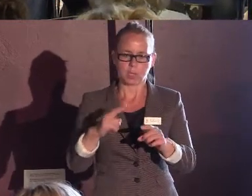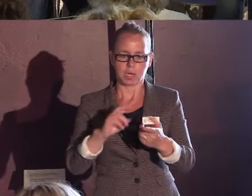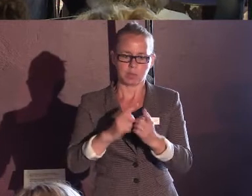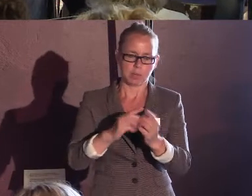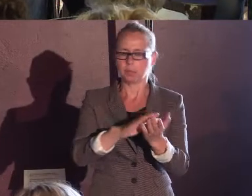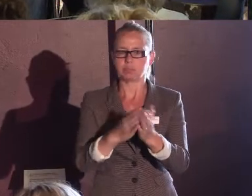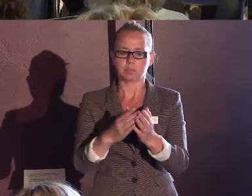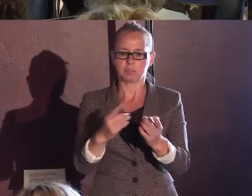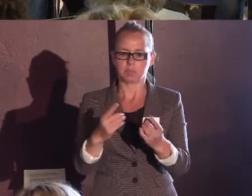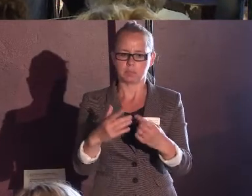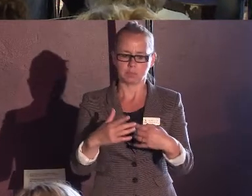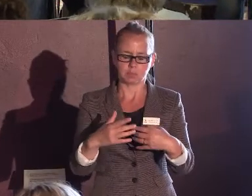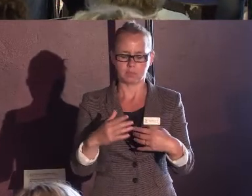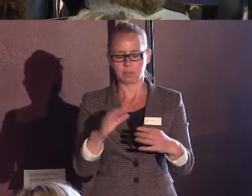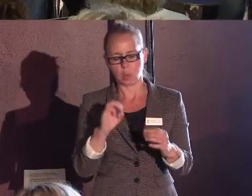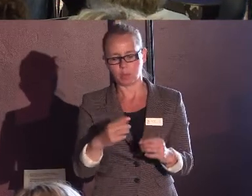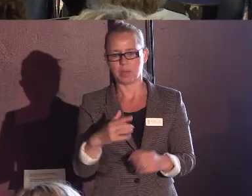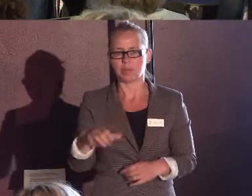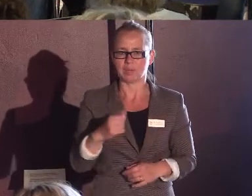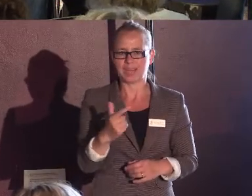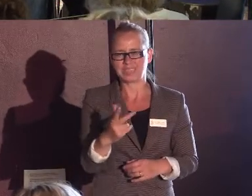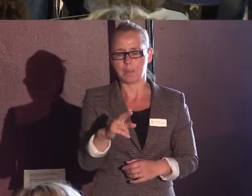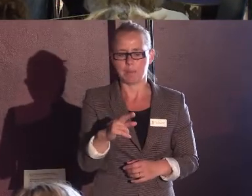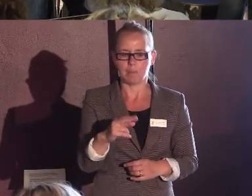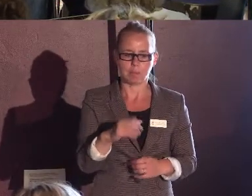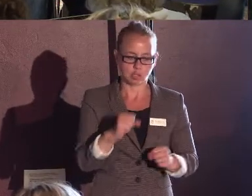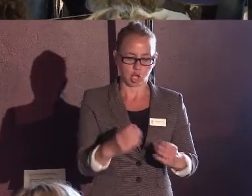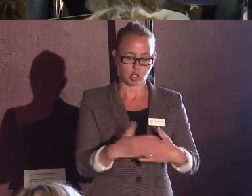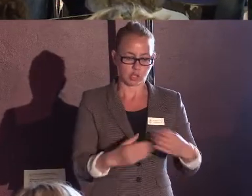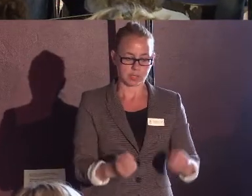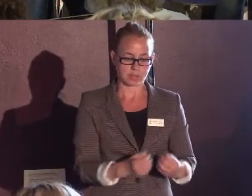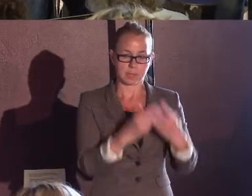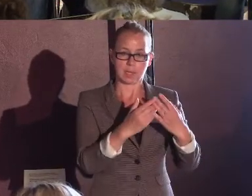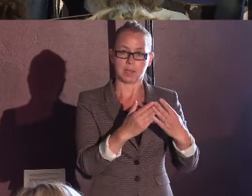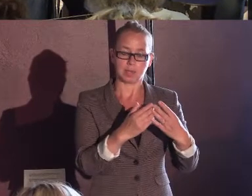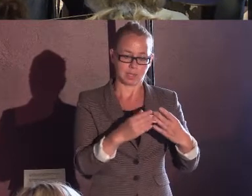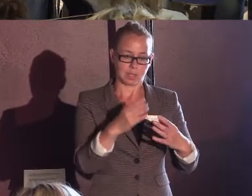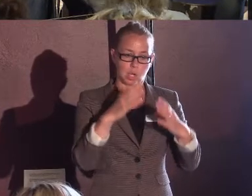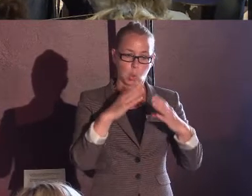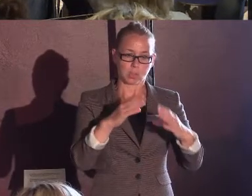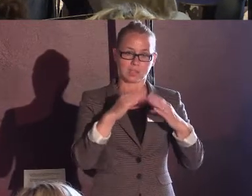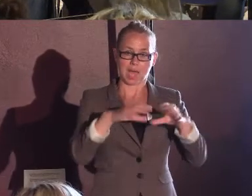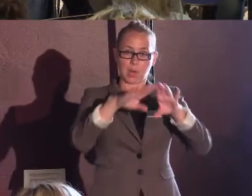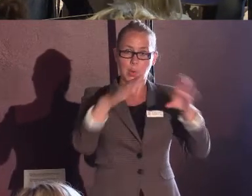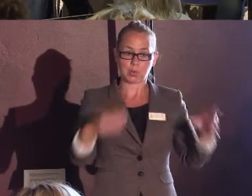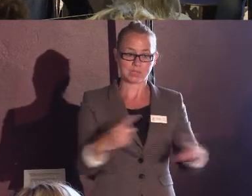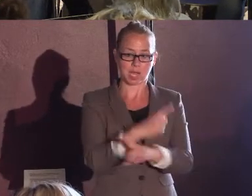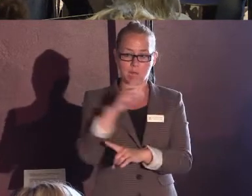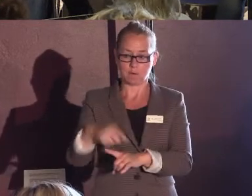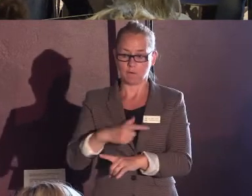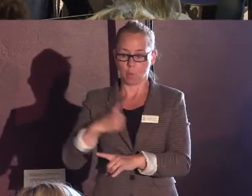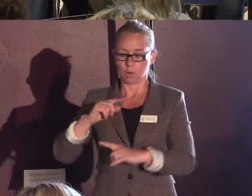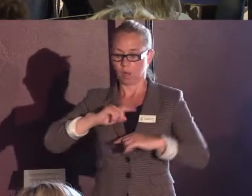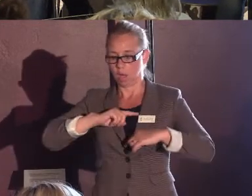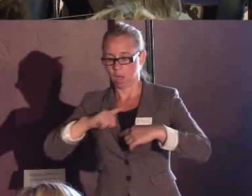man nu, för att ta ett väldigt extremt exempel, ska spela dataspel i konserthusen istället för det som är vårt arv,